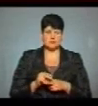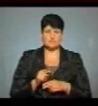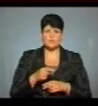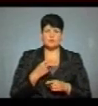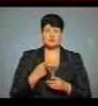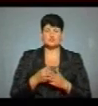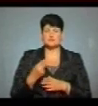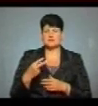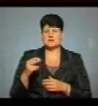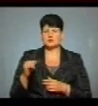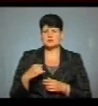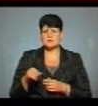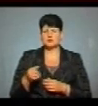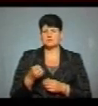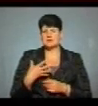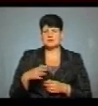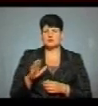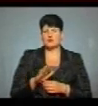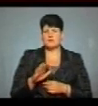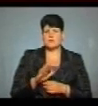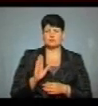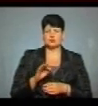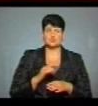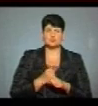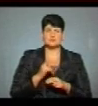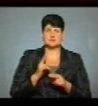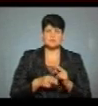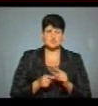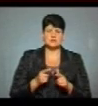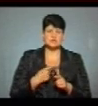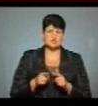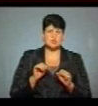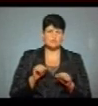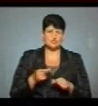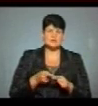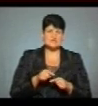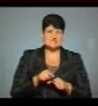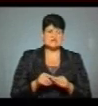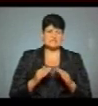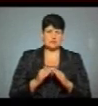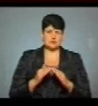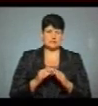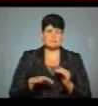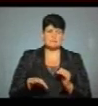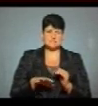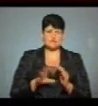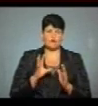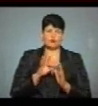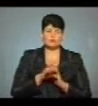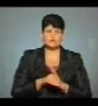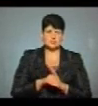до 20 серпня там, чи 15 вересня будуть роботи завершені, чи можуть ці будинки, так, ці масиви включити